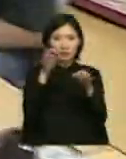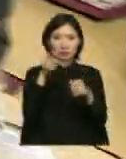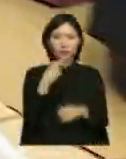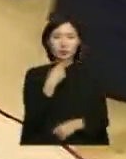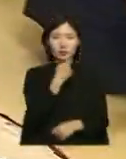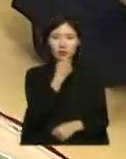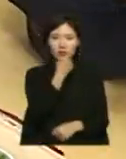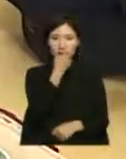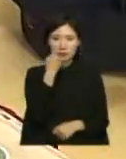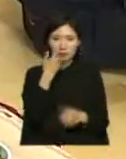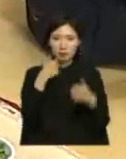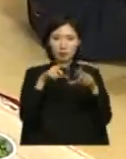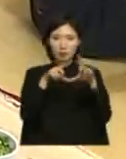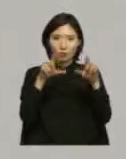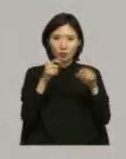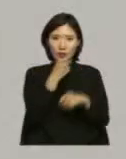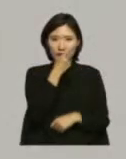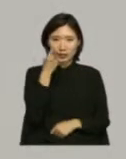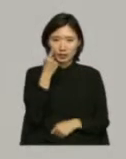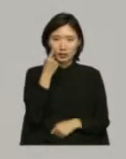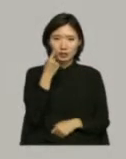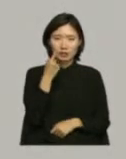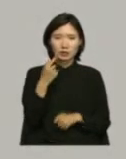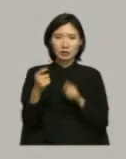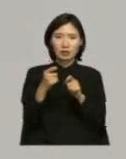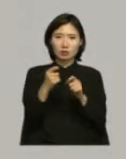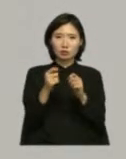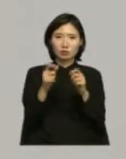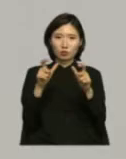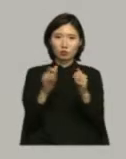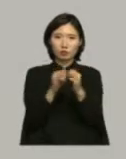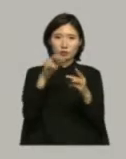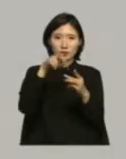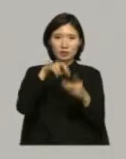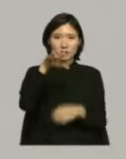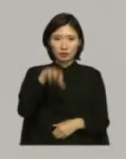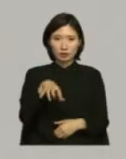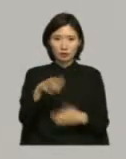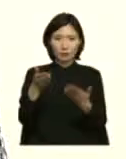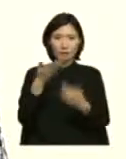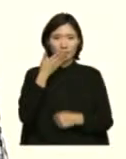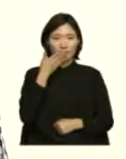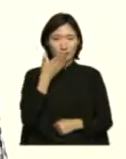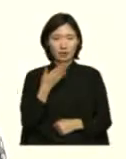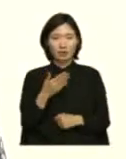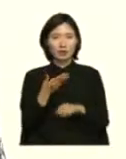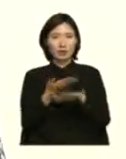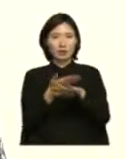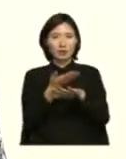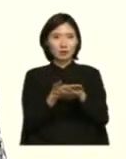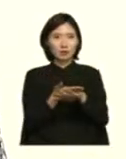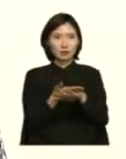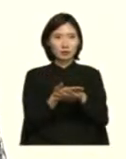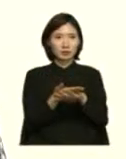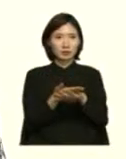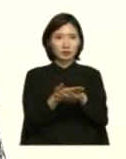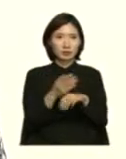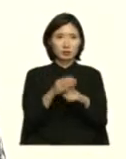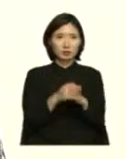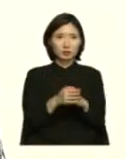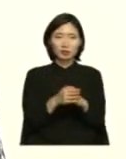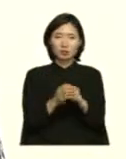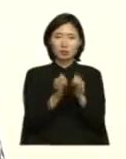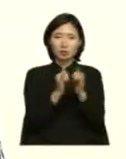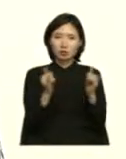신분 확인용으로 사용되며 가까운 동주민센터에서 발급받을 수 있습니다. 다른 구보다는 좀 어르신 인구